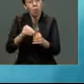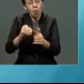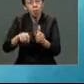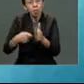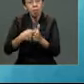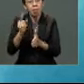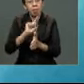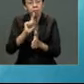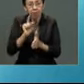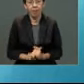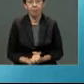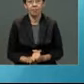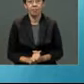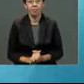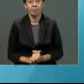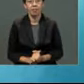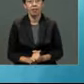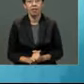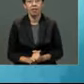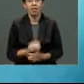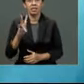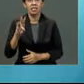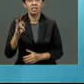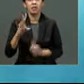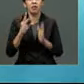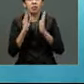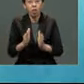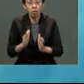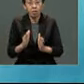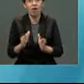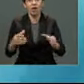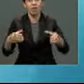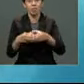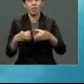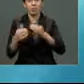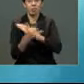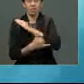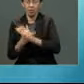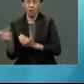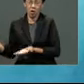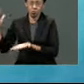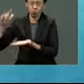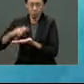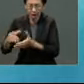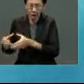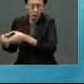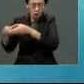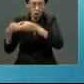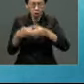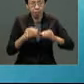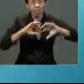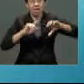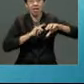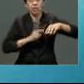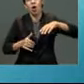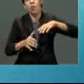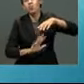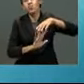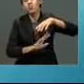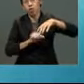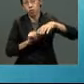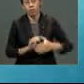บว่าเดียวๆโดดๆเลยนะครับ77รายเป็นกลุ่มที่อยู่ในสเตทควอรันทีนทั้งสิ้นเลย2สัปดาห์นี้ส่วนซ้